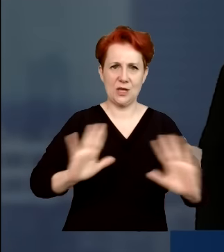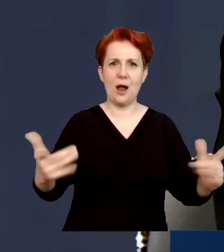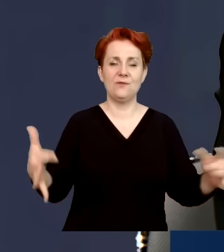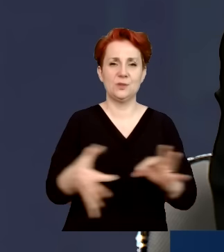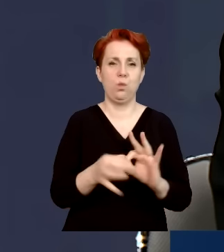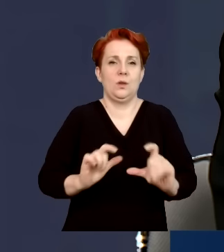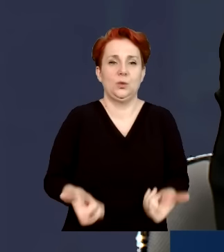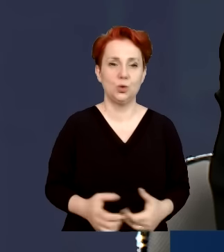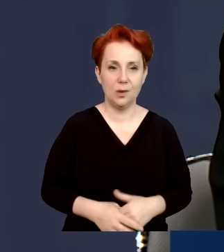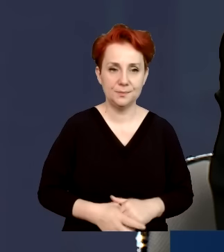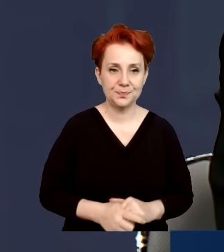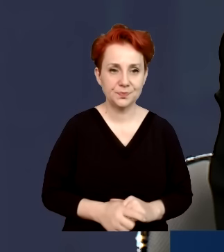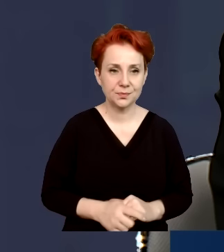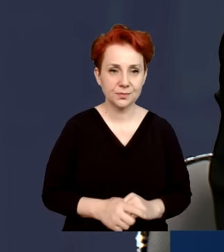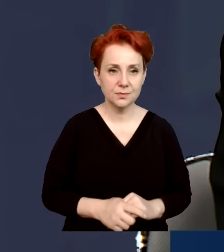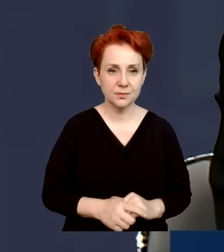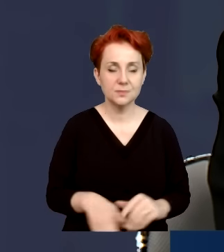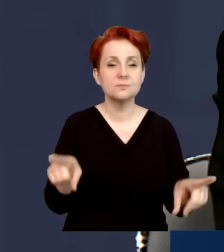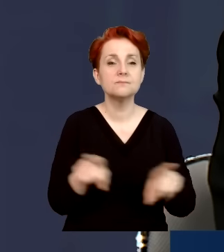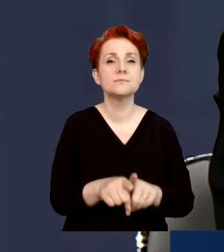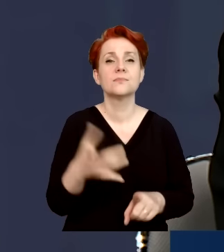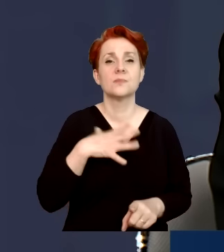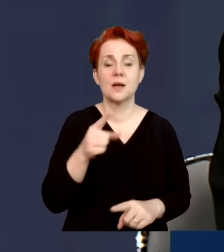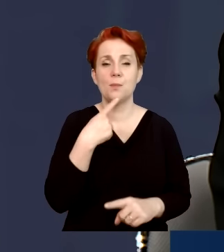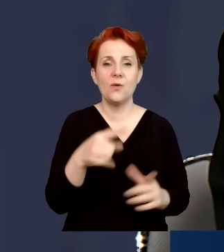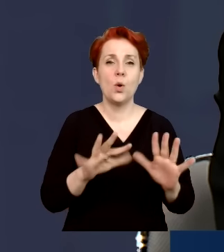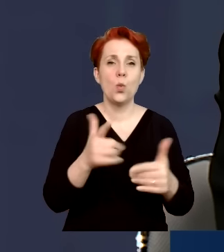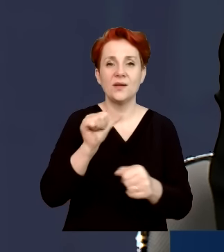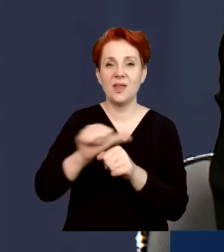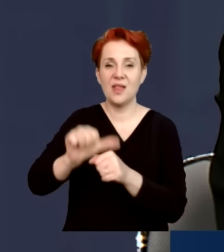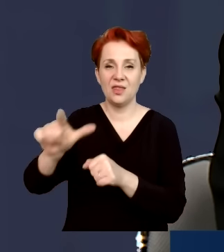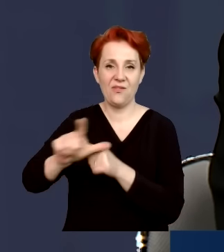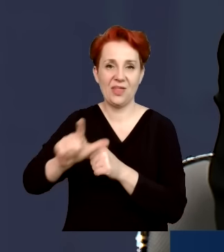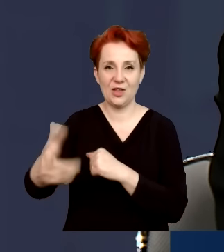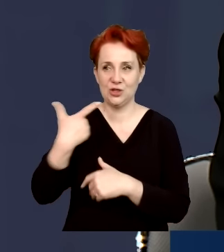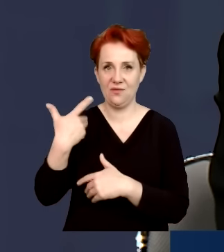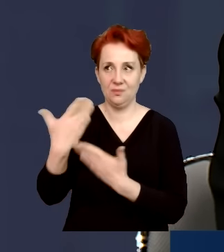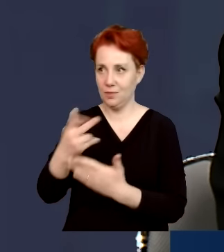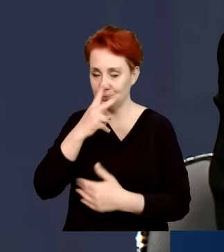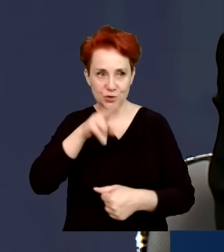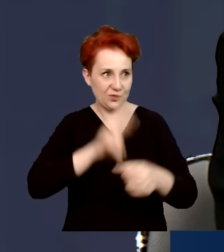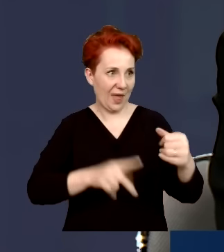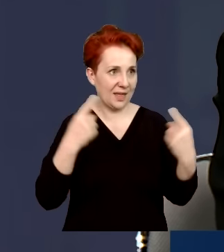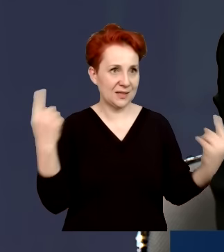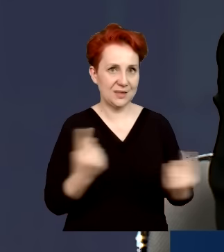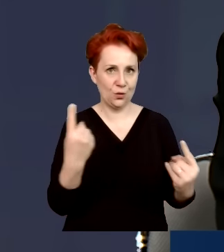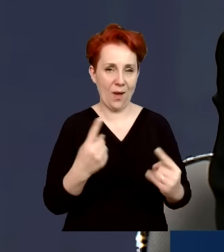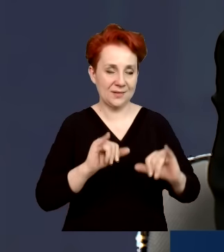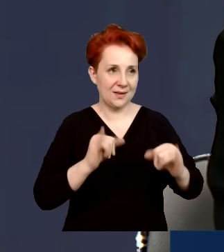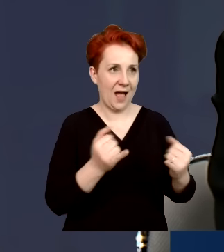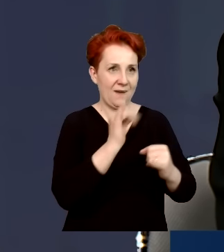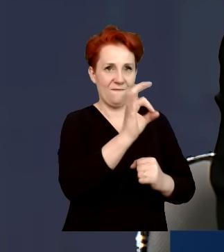jeszcze warto podnieść ten aspekt, że to 11 czy 12-letnie dziecko było świadkiem tej sytuacji, tak. Wtargnięcia